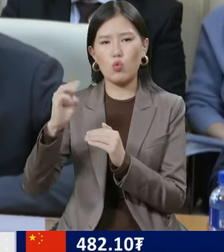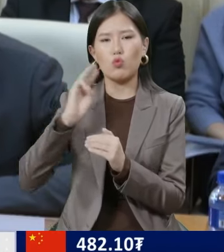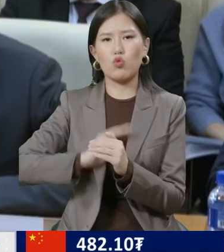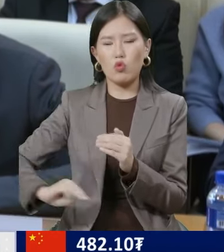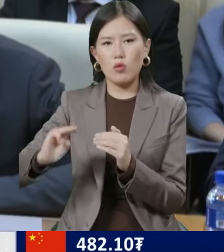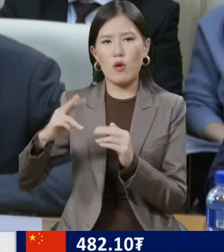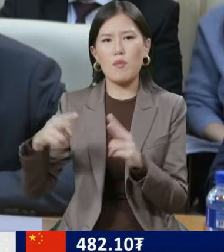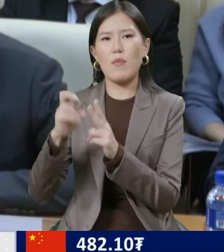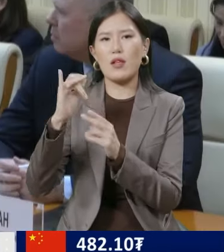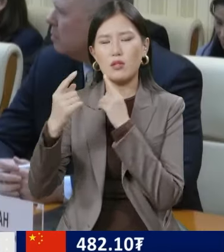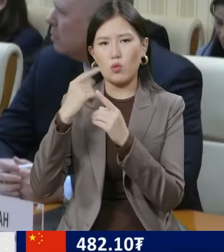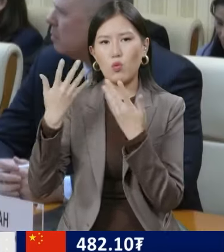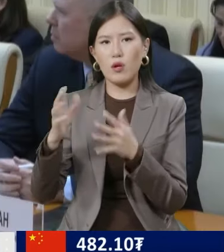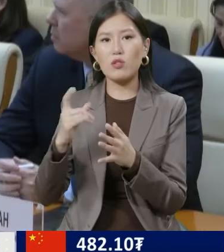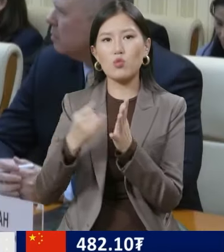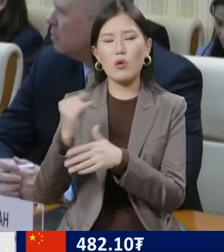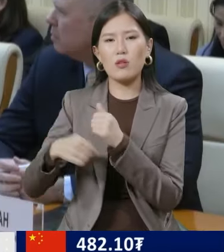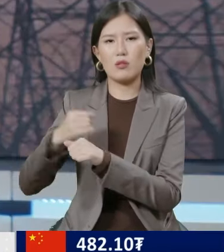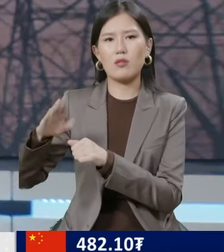жилийн хугацаа үлдээд байгаа юм а.